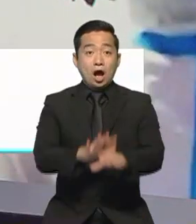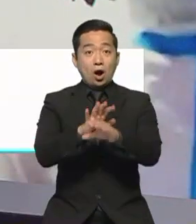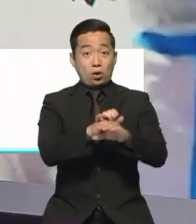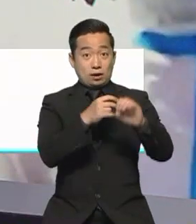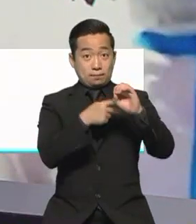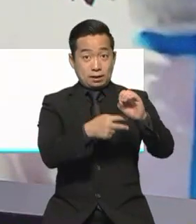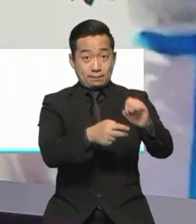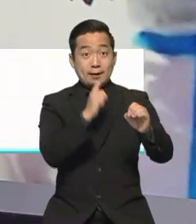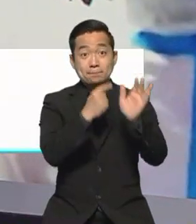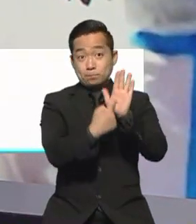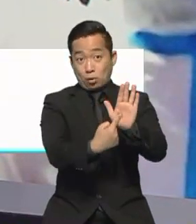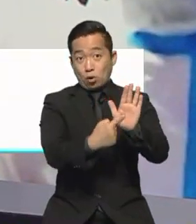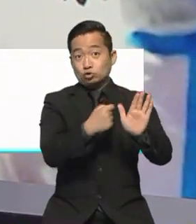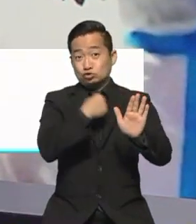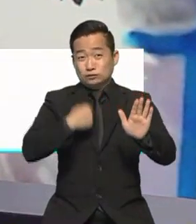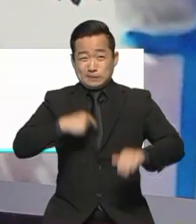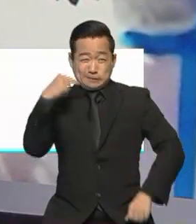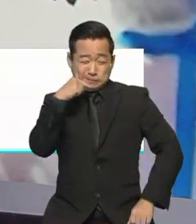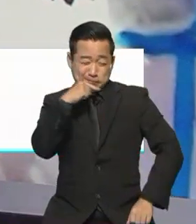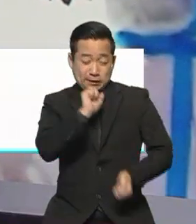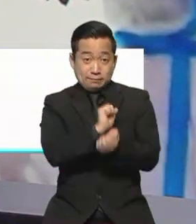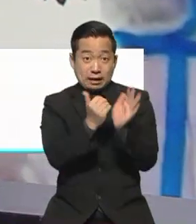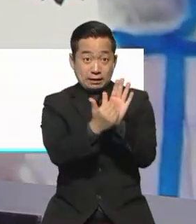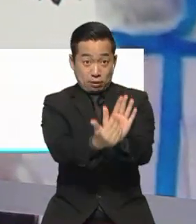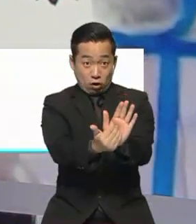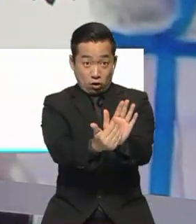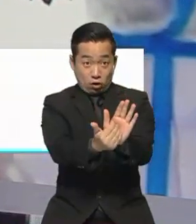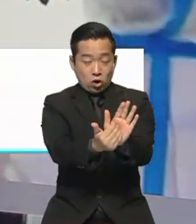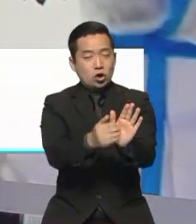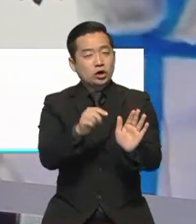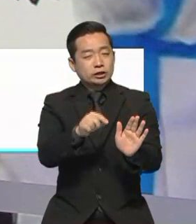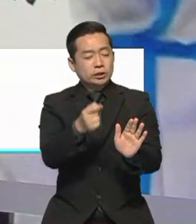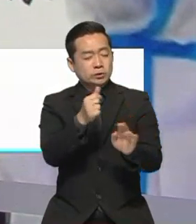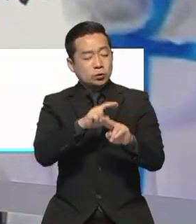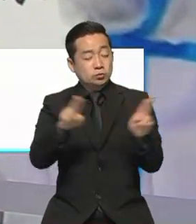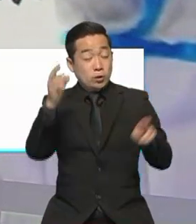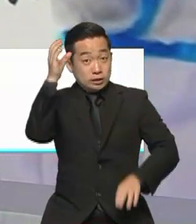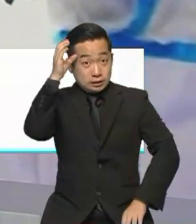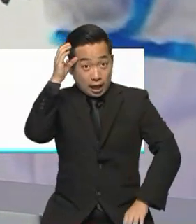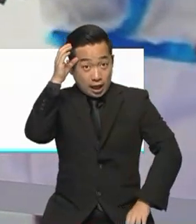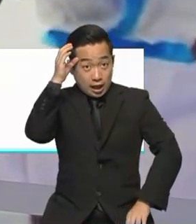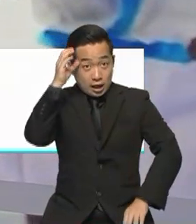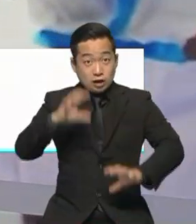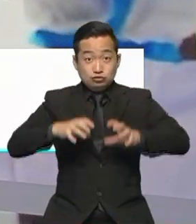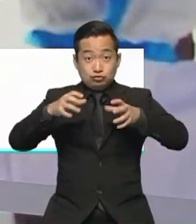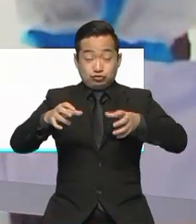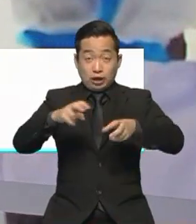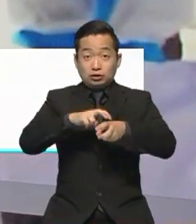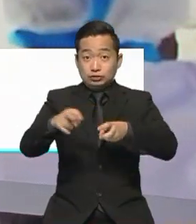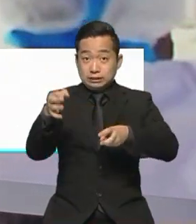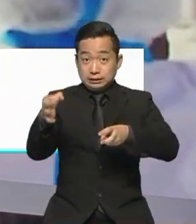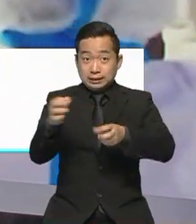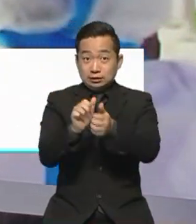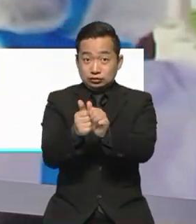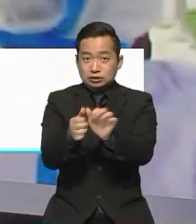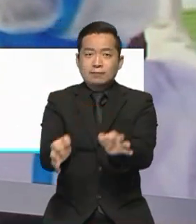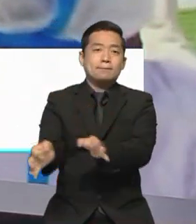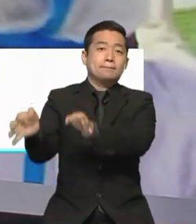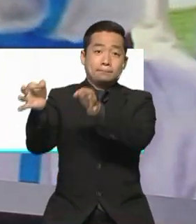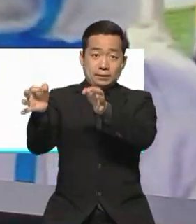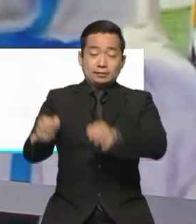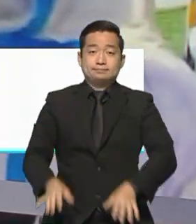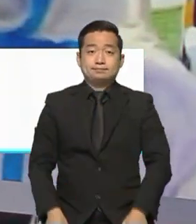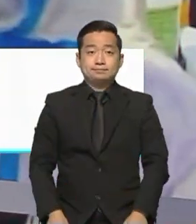제로 코로나로 표현되는 중국의 고강도 방역 정책이 풀릴 것이라는 기대감에 국제 유가와 증시가 큰 폭으로